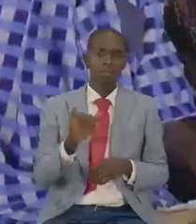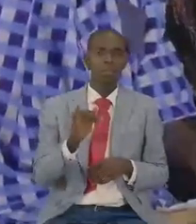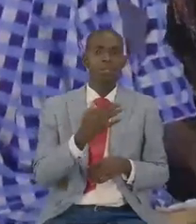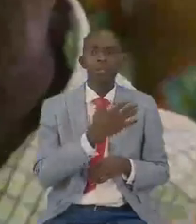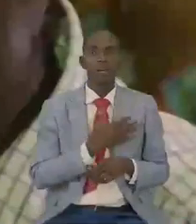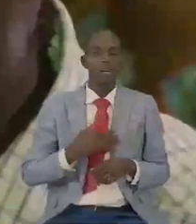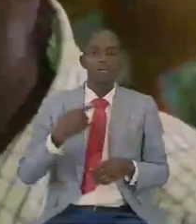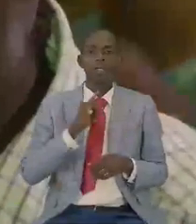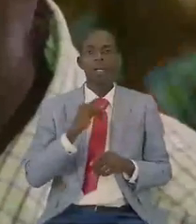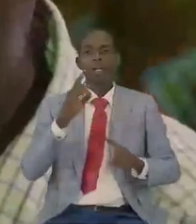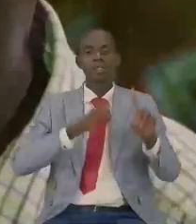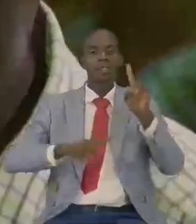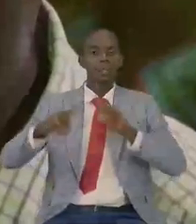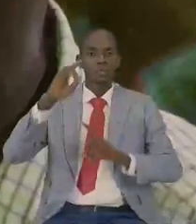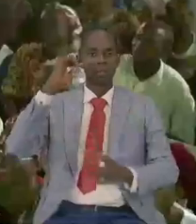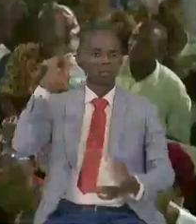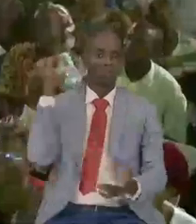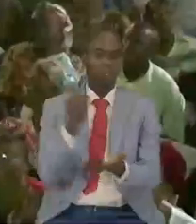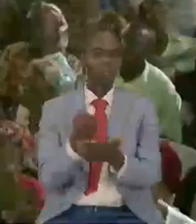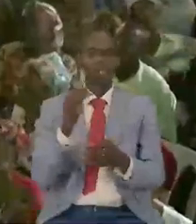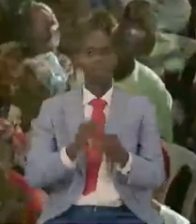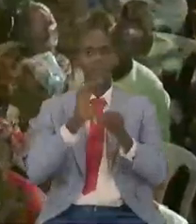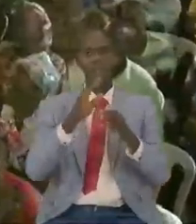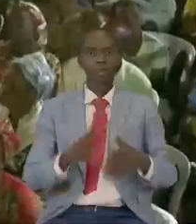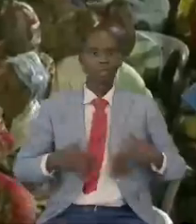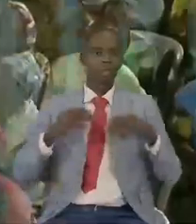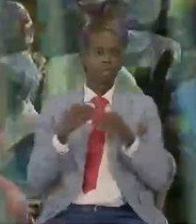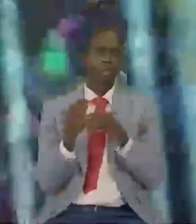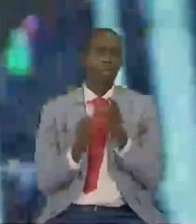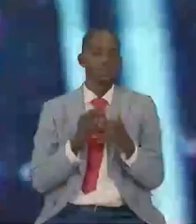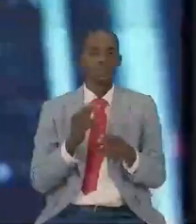Et je dis amen dans ta vie.